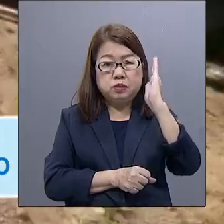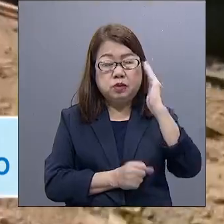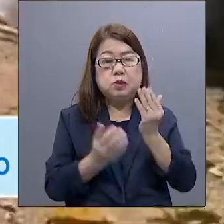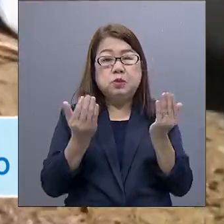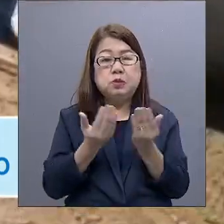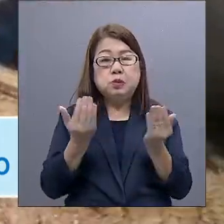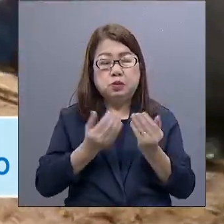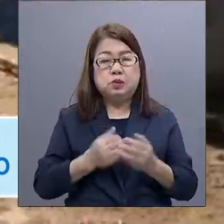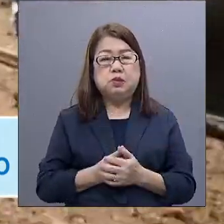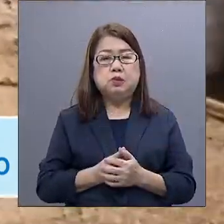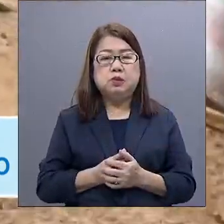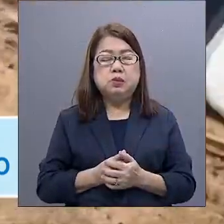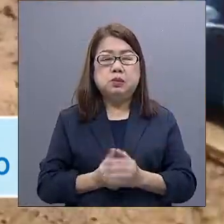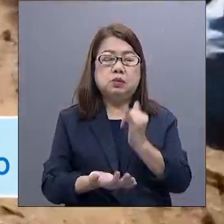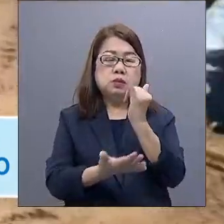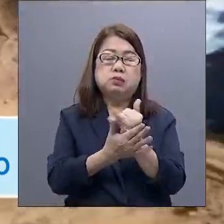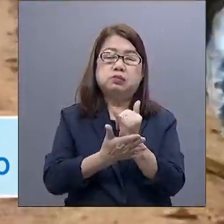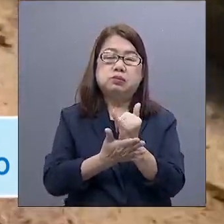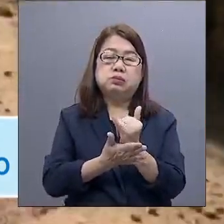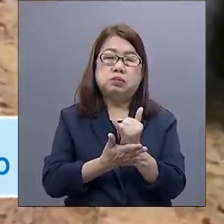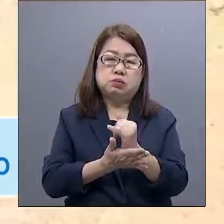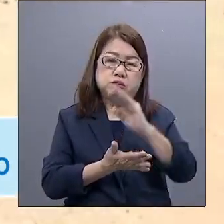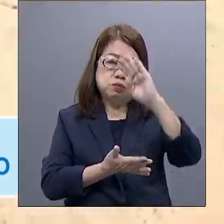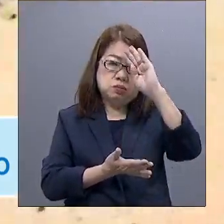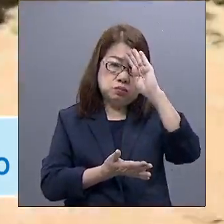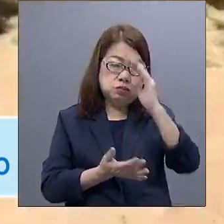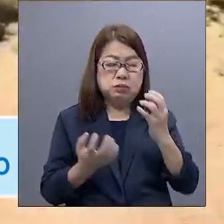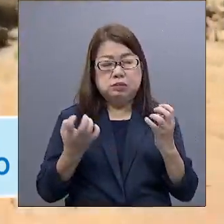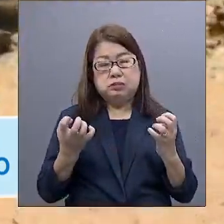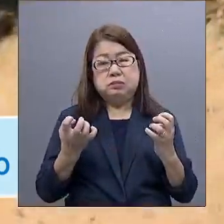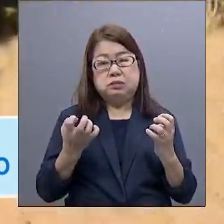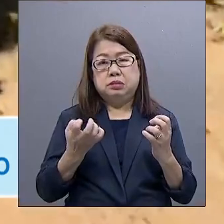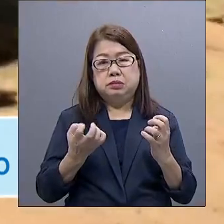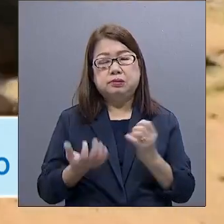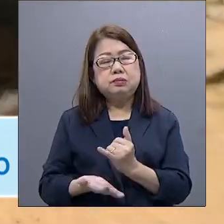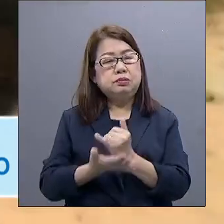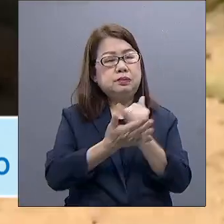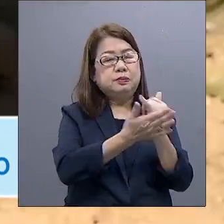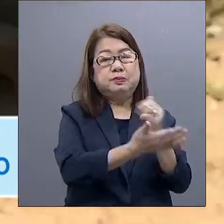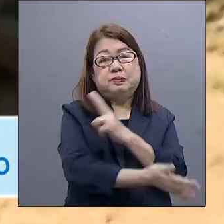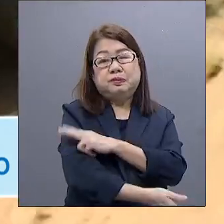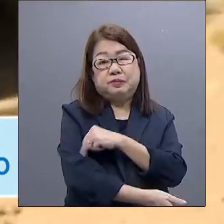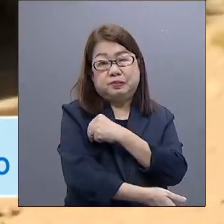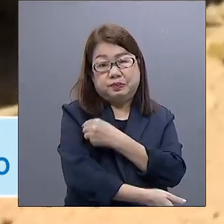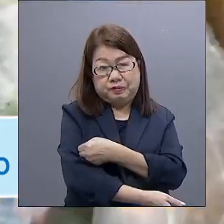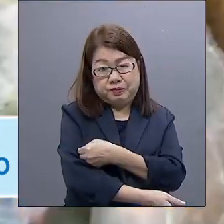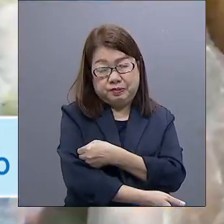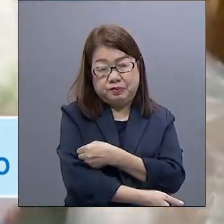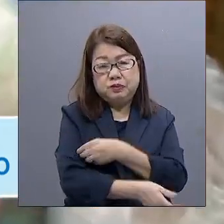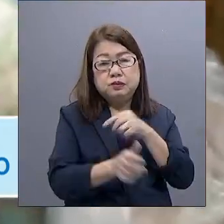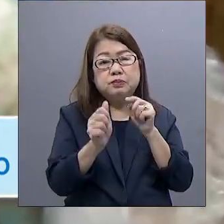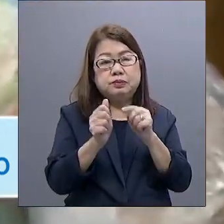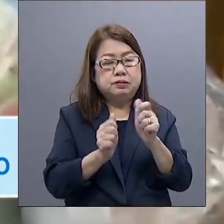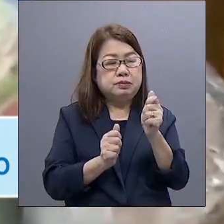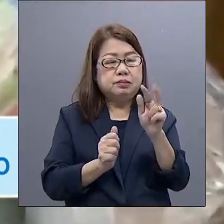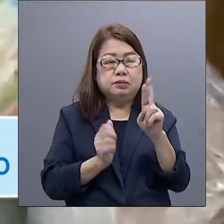ี่โปไ้ติเตี้ย๑ stands mittก็เกิดอาการตัวชักเกรง นำไปส่งโงพิบาลอารัญญาประเทศ รัษ